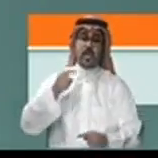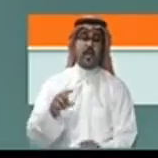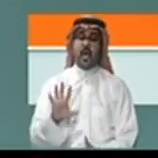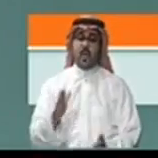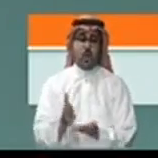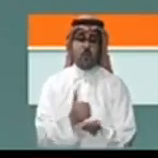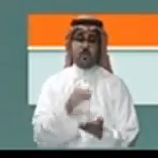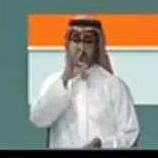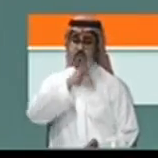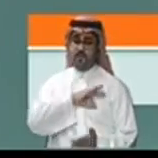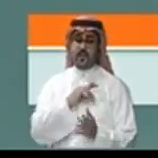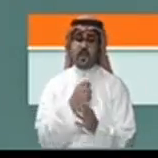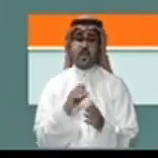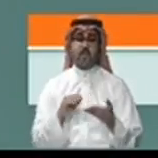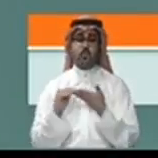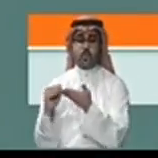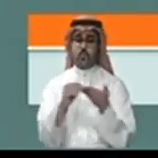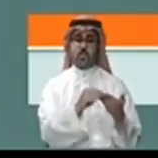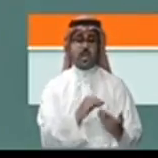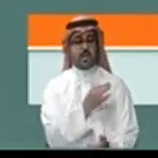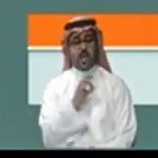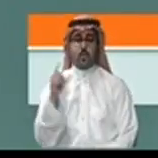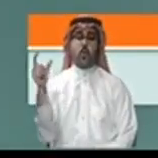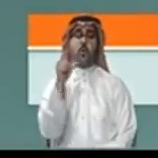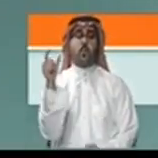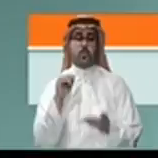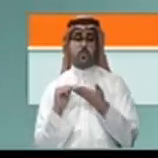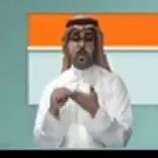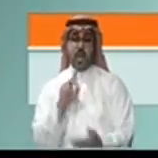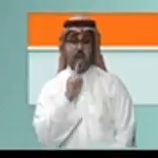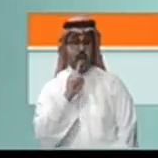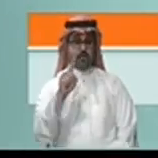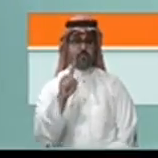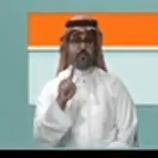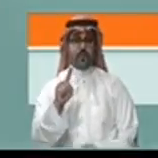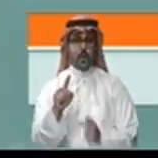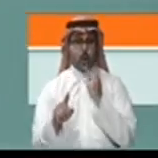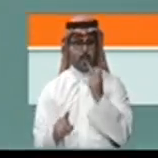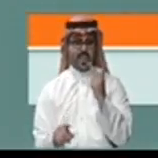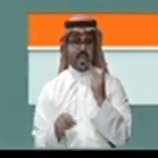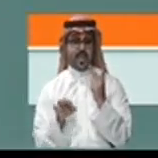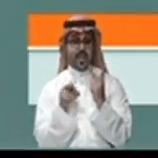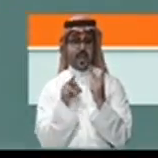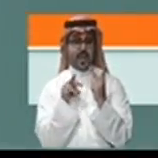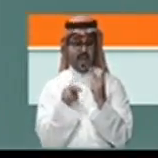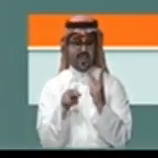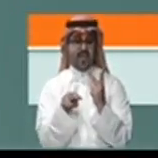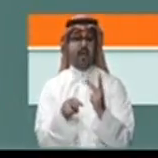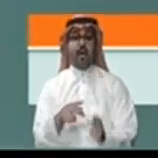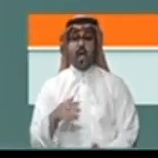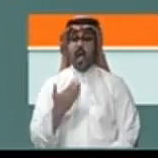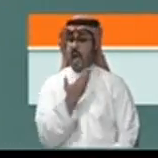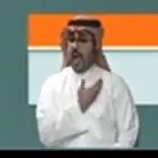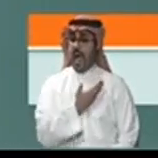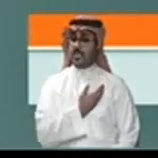اليد لإخوانها المسلمين في شتى أصقاع الدنيا. 1200 حاج تم هذه الأمر ب